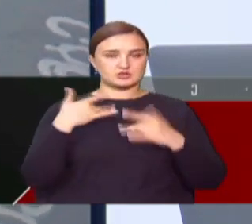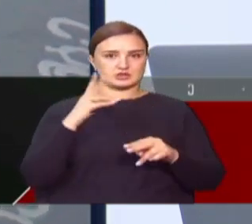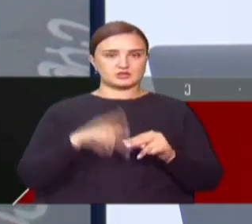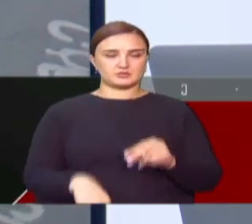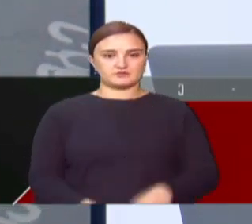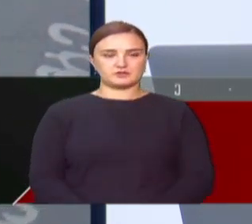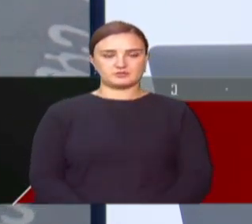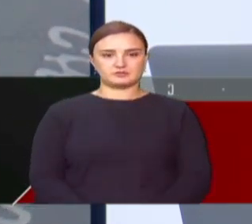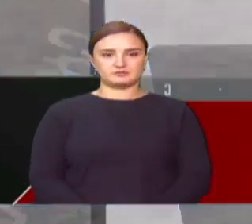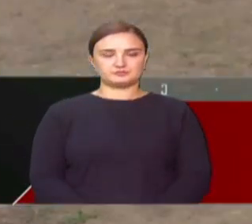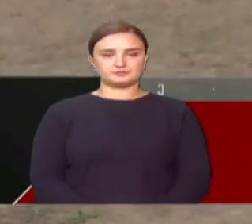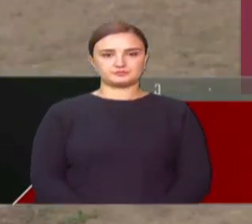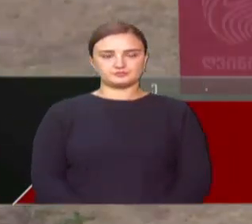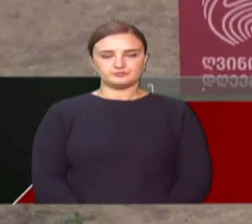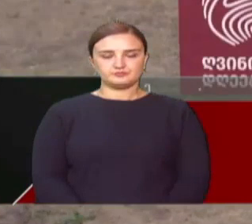დაიხურება.